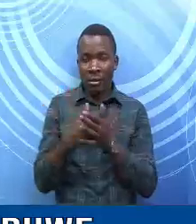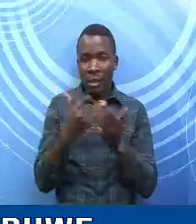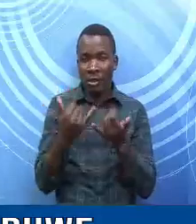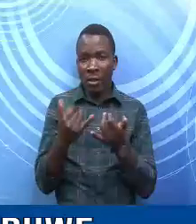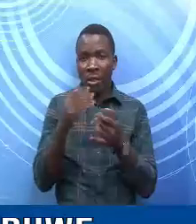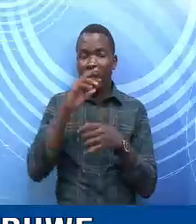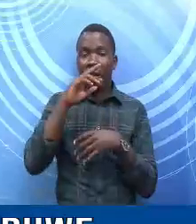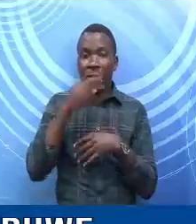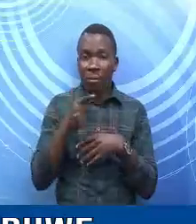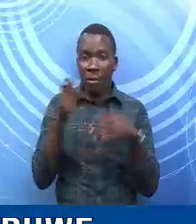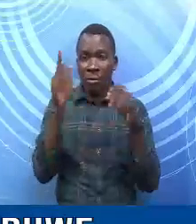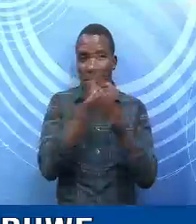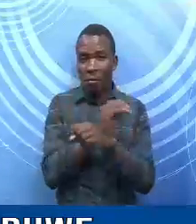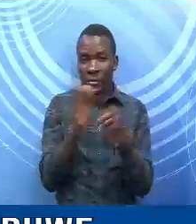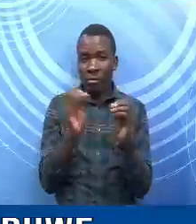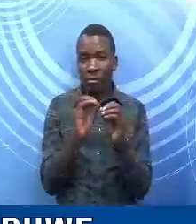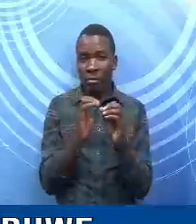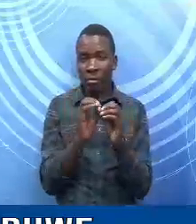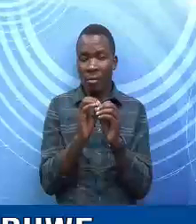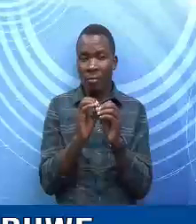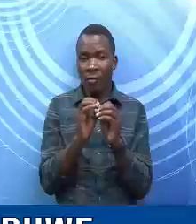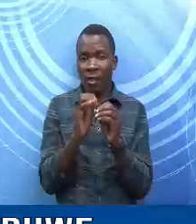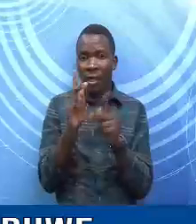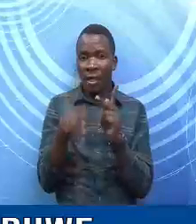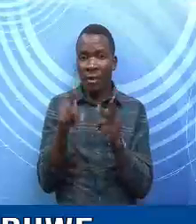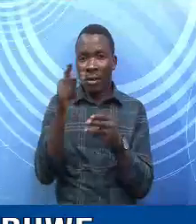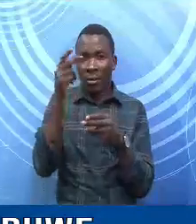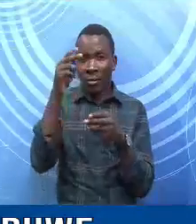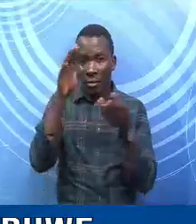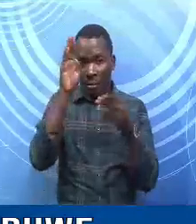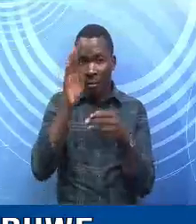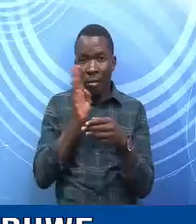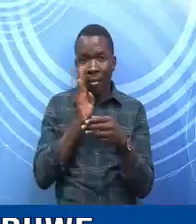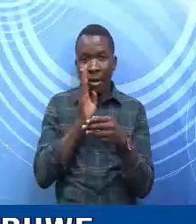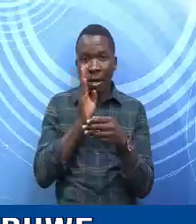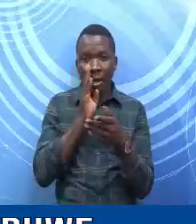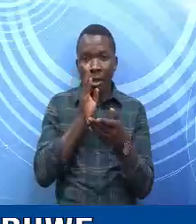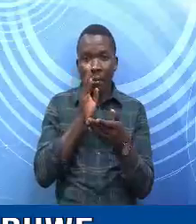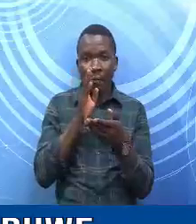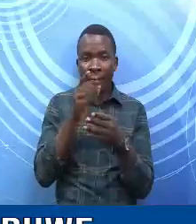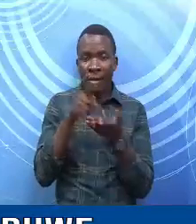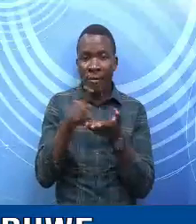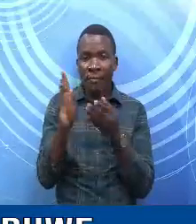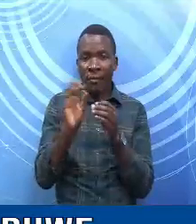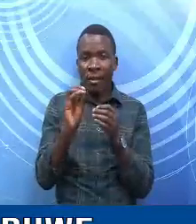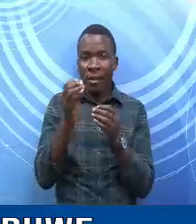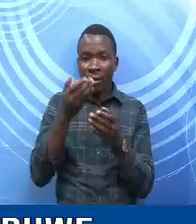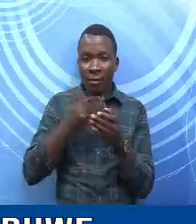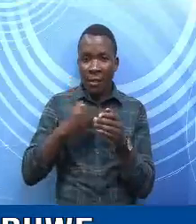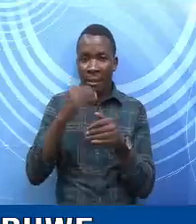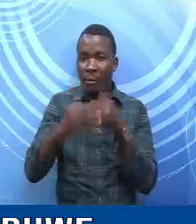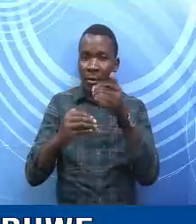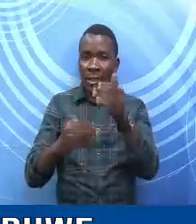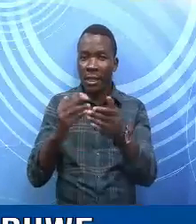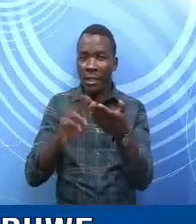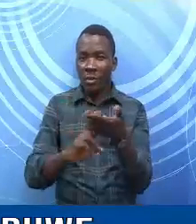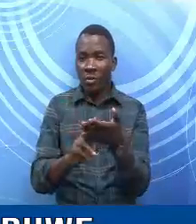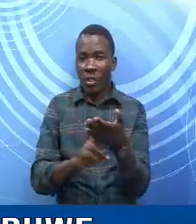ntikirabuka, nta nubwo biritwa ngo barambuke kuko bazi procedure tujya tunyuramo. Ushobora kuba